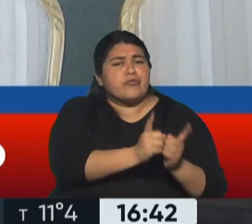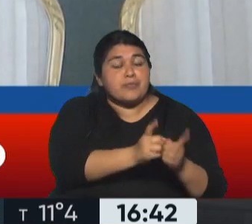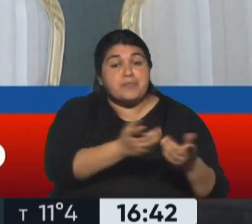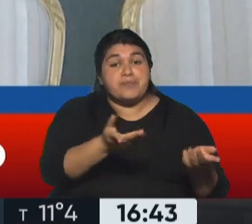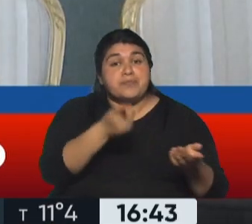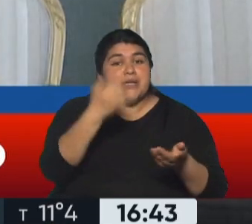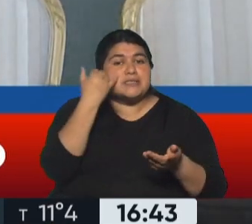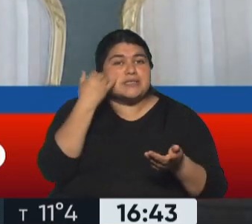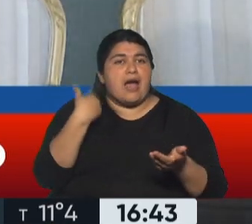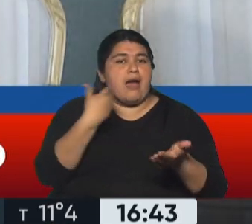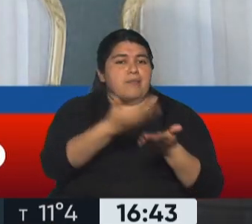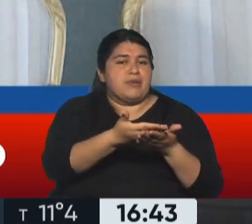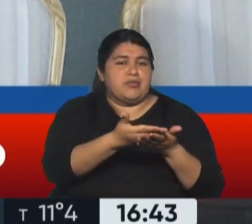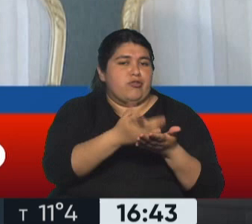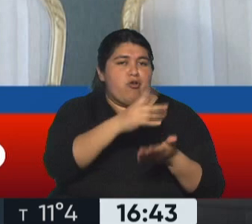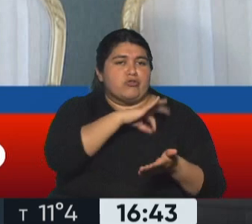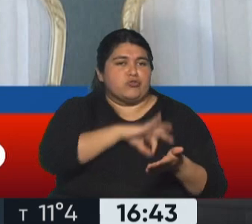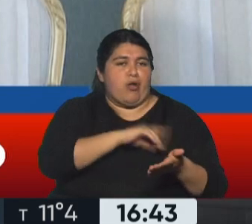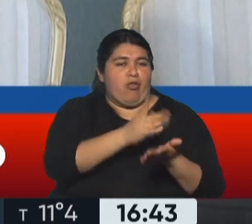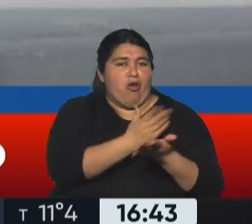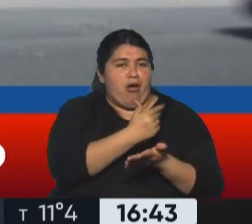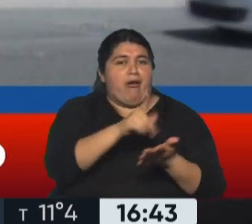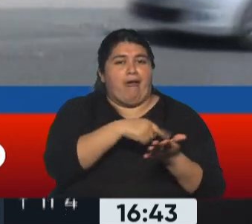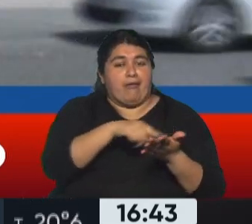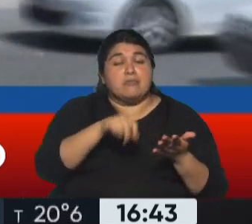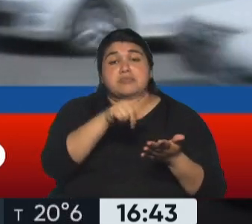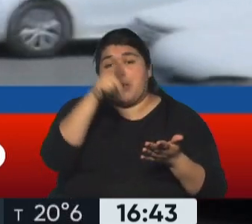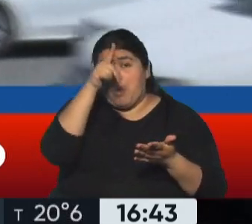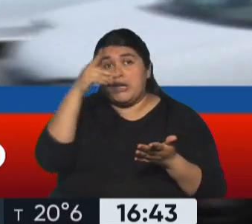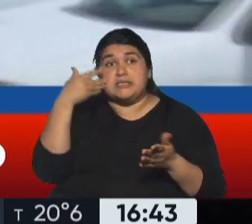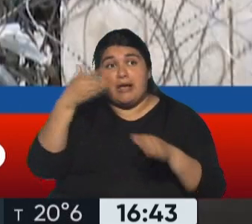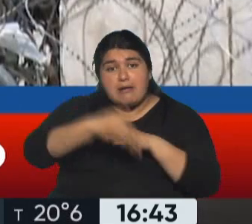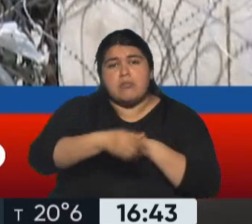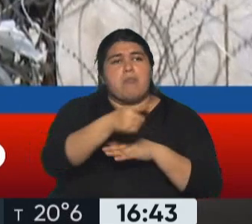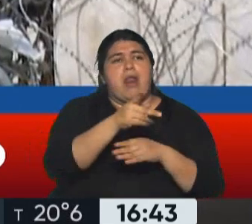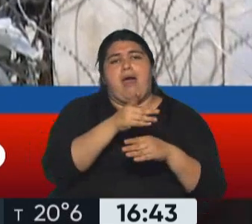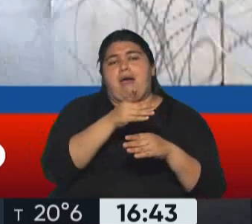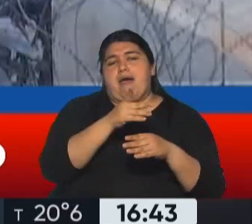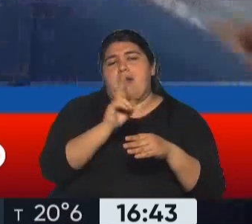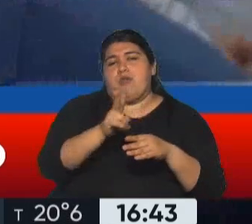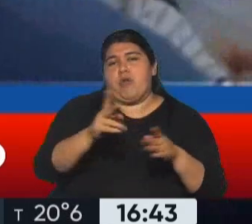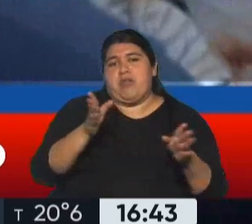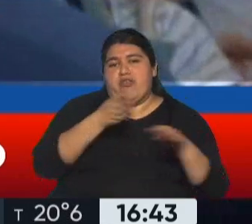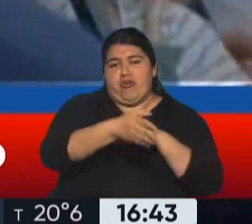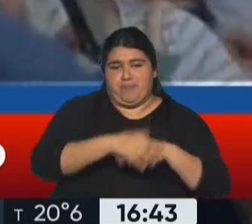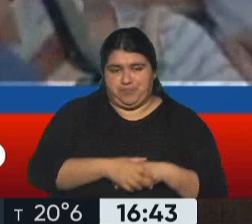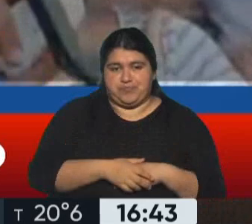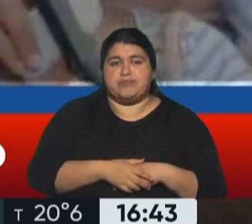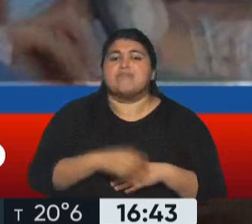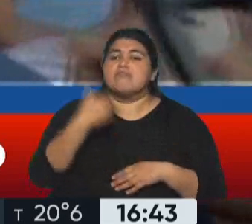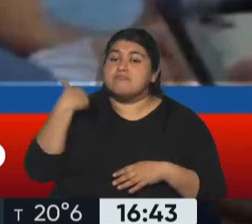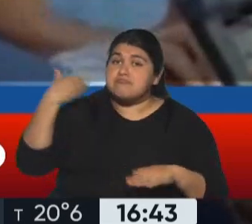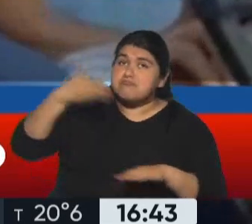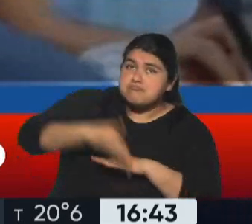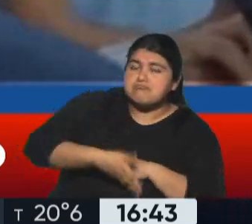ya los privó de su inmunidad y salarios, cercó el Congreso con la policía para impedirles el acceso. أوسع النواب، أنا جيت بصيرتي